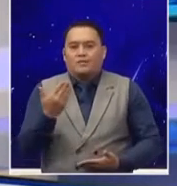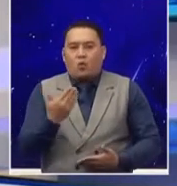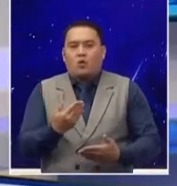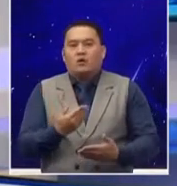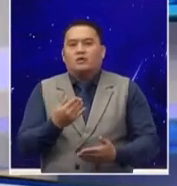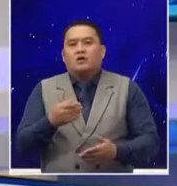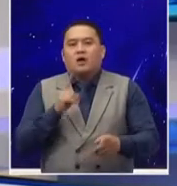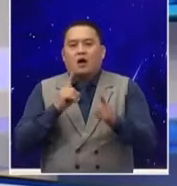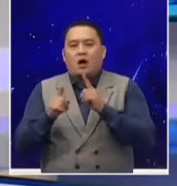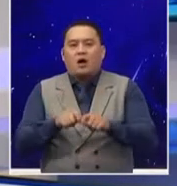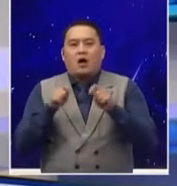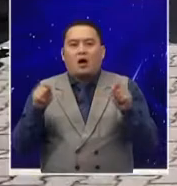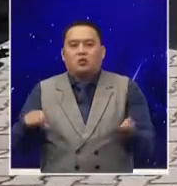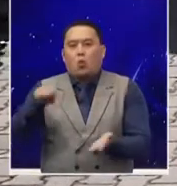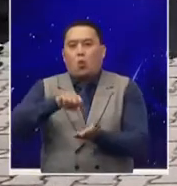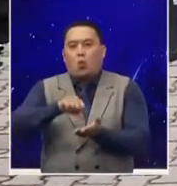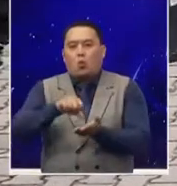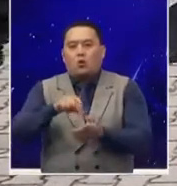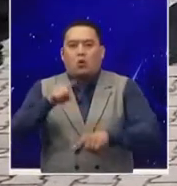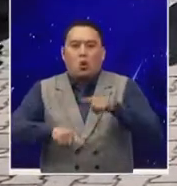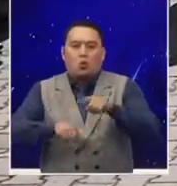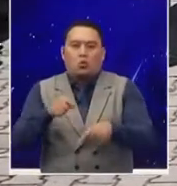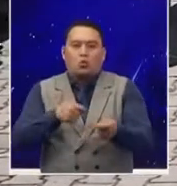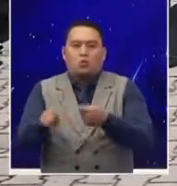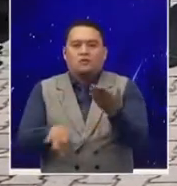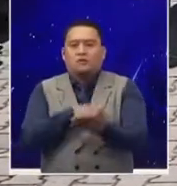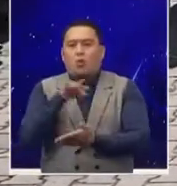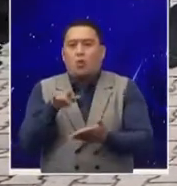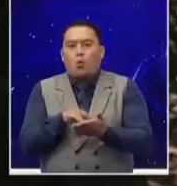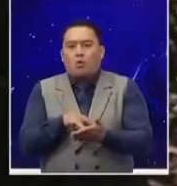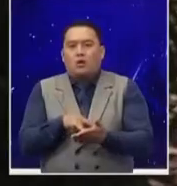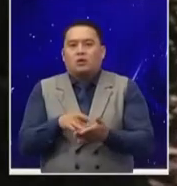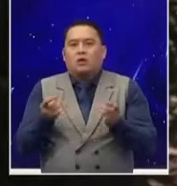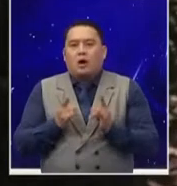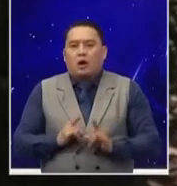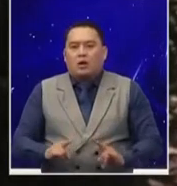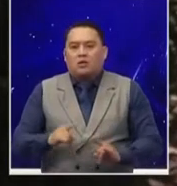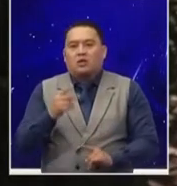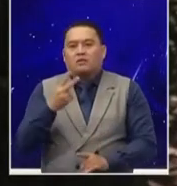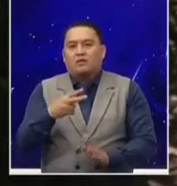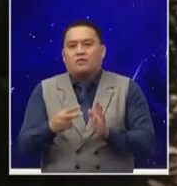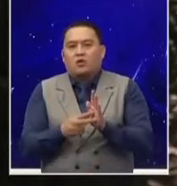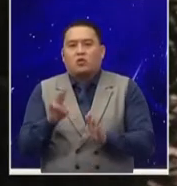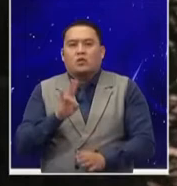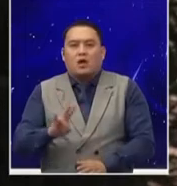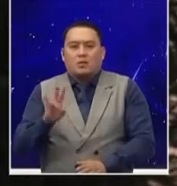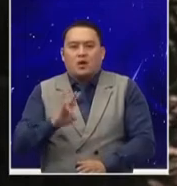В церемонии открытия приняли участие родные и руководство города. Сакен Егенбаевич родился 28